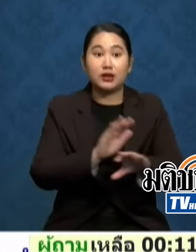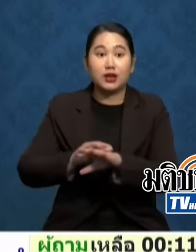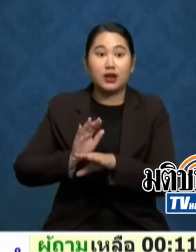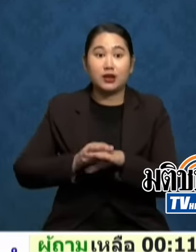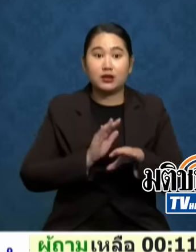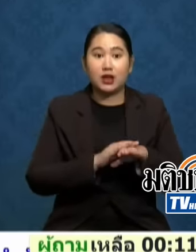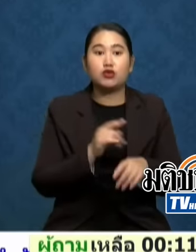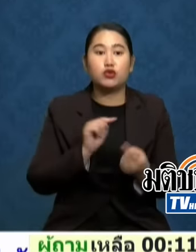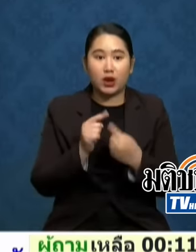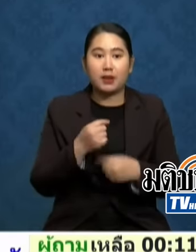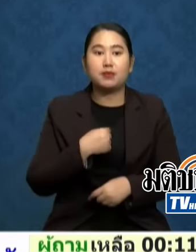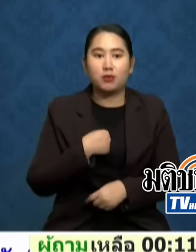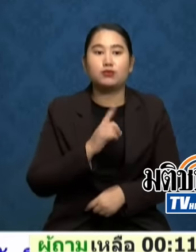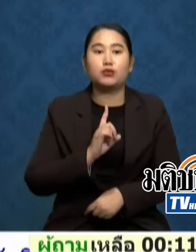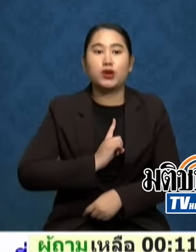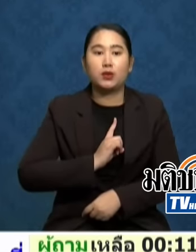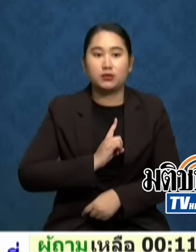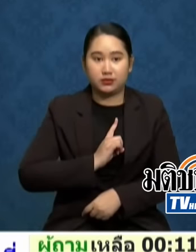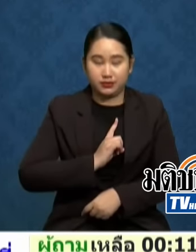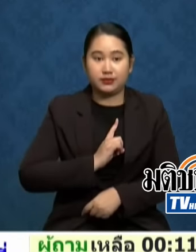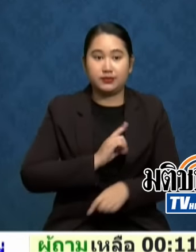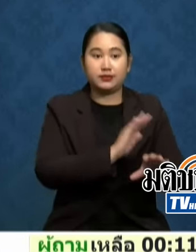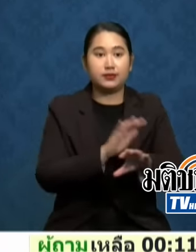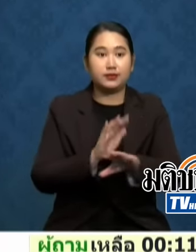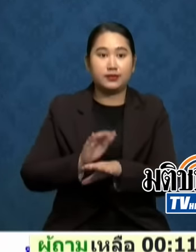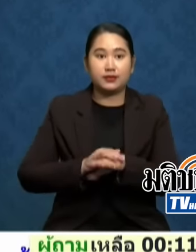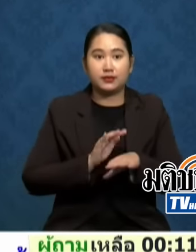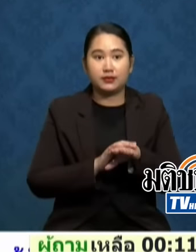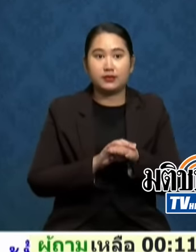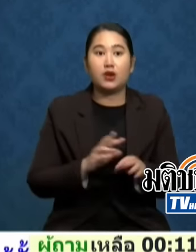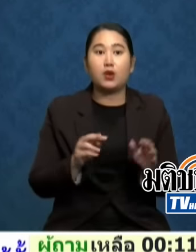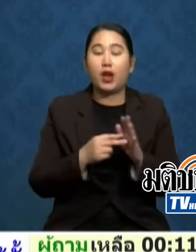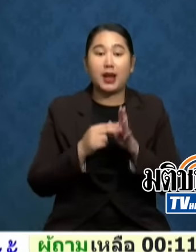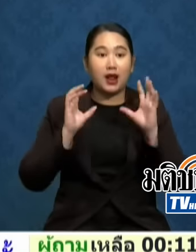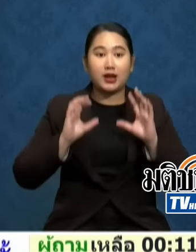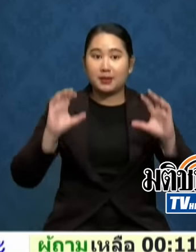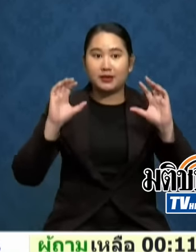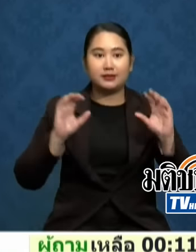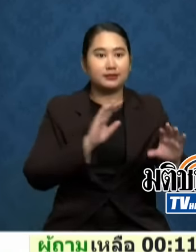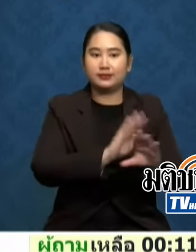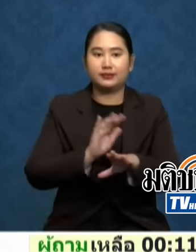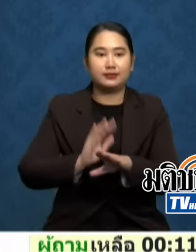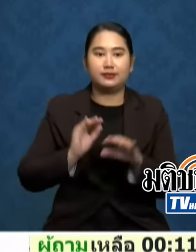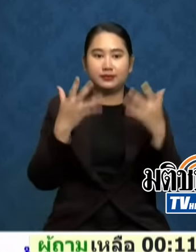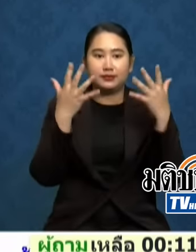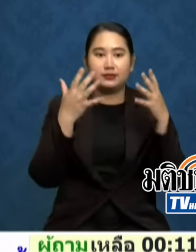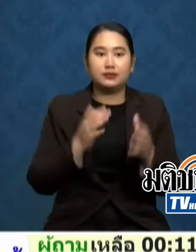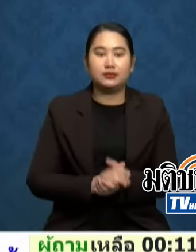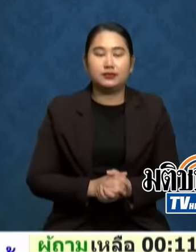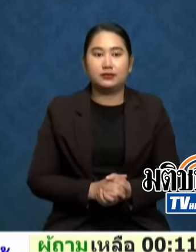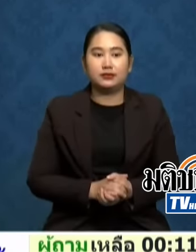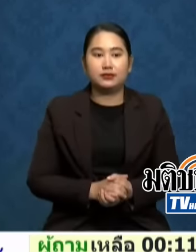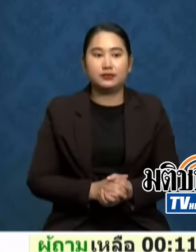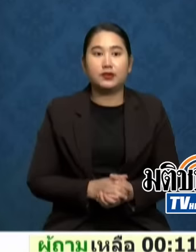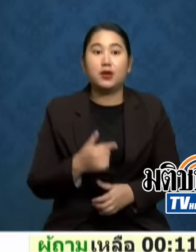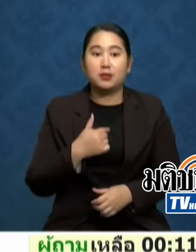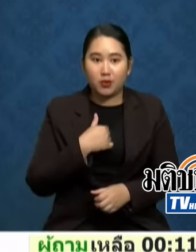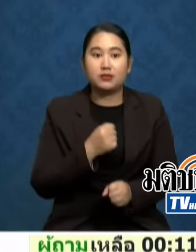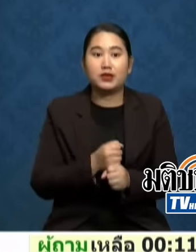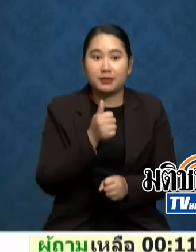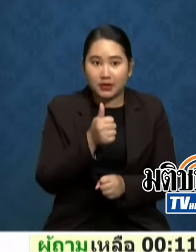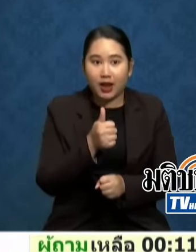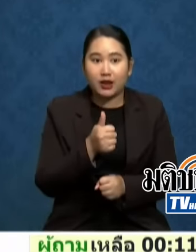นการแจ้งเตือนจากผมเพียงคนเดียวไม่มีการแจ้งเตือนจากภาครัฐเลยแม้แต่ครั้งเดียวผมทำ